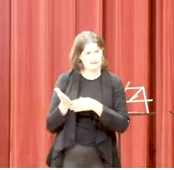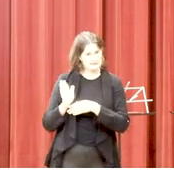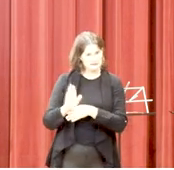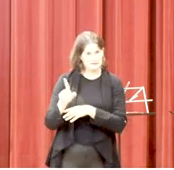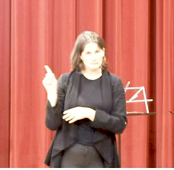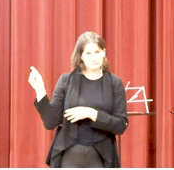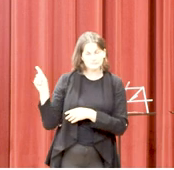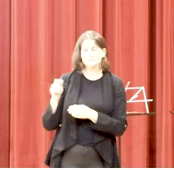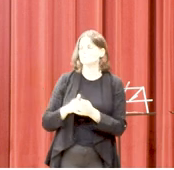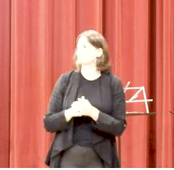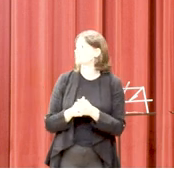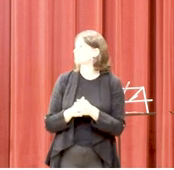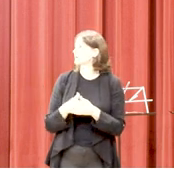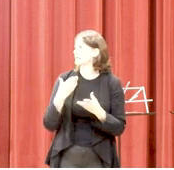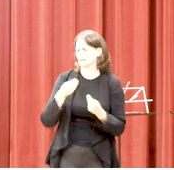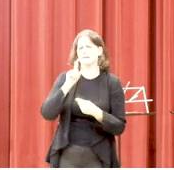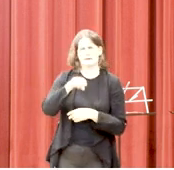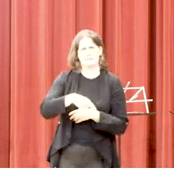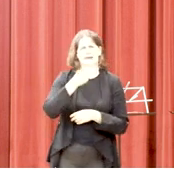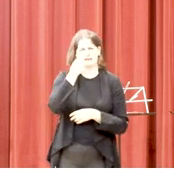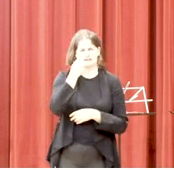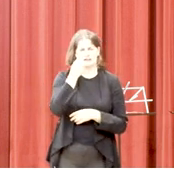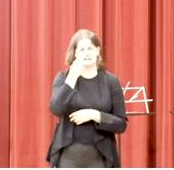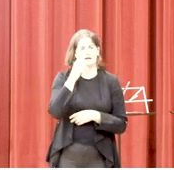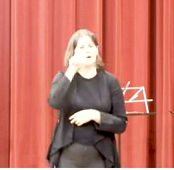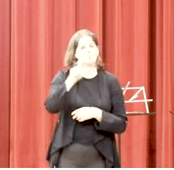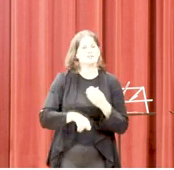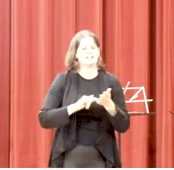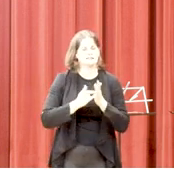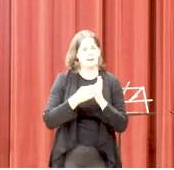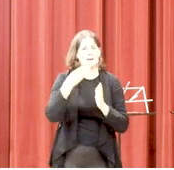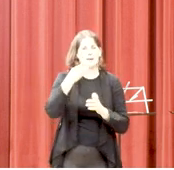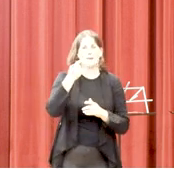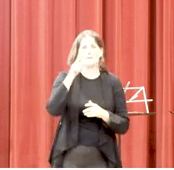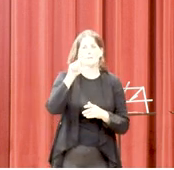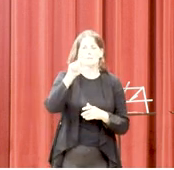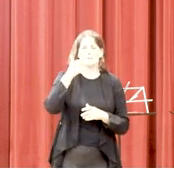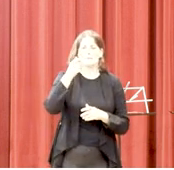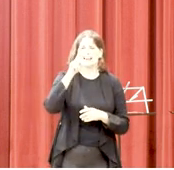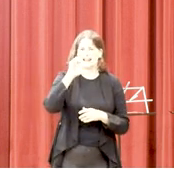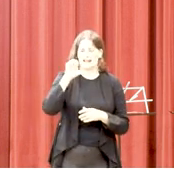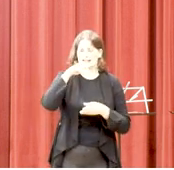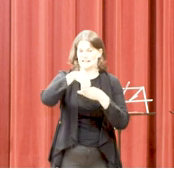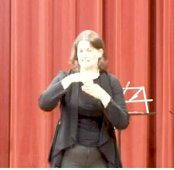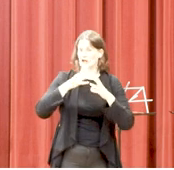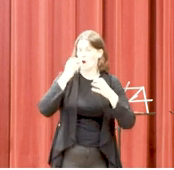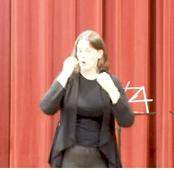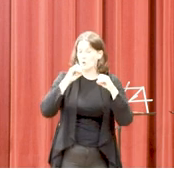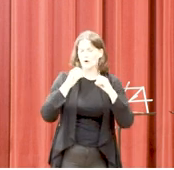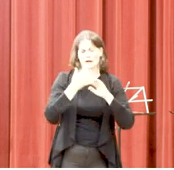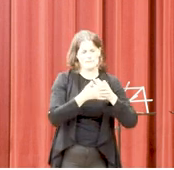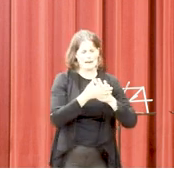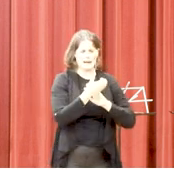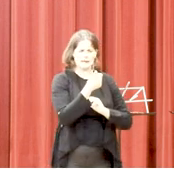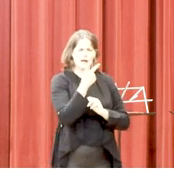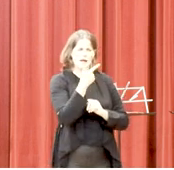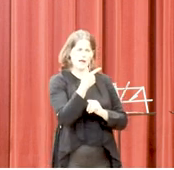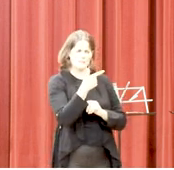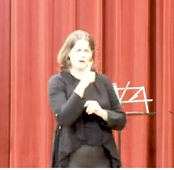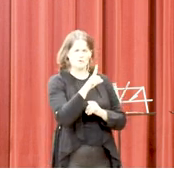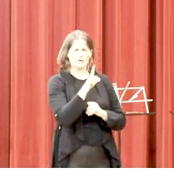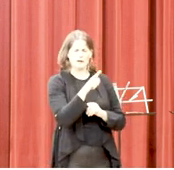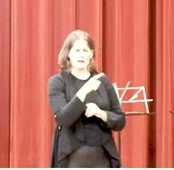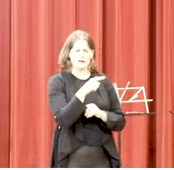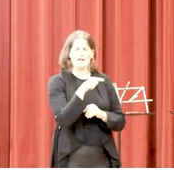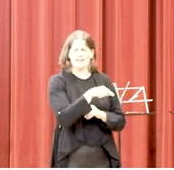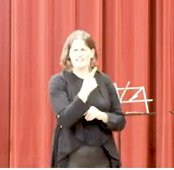hablado con mi algoritmo y tiene sentimientos. ¿Quién va a ser el titular del día siguiente? Google expulsa al